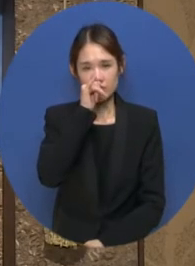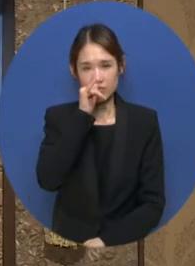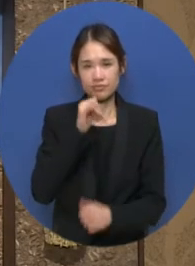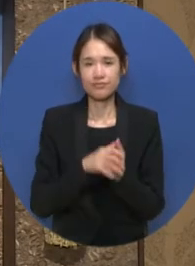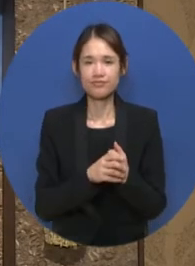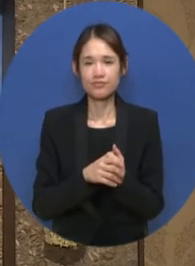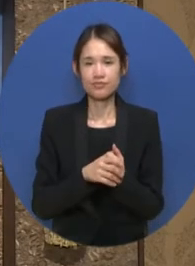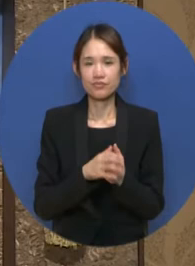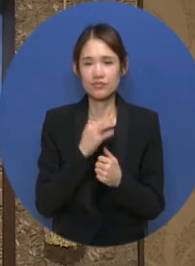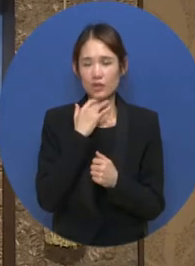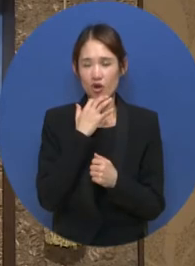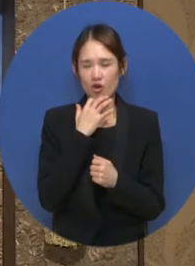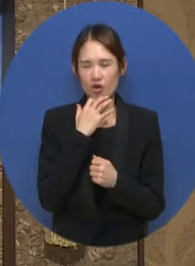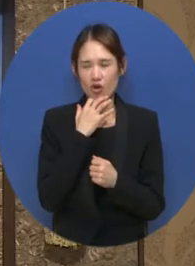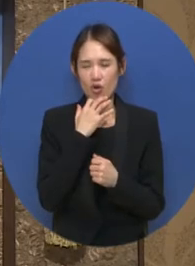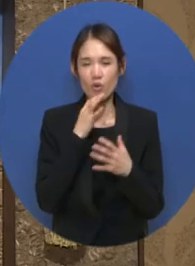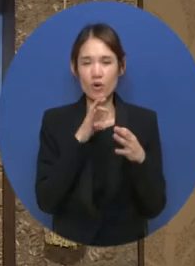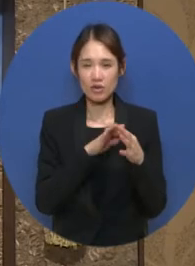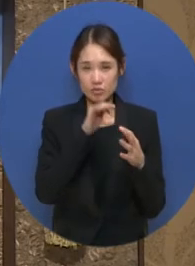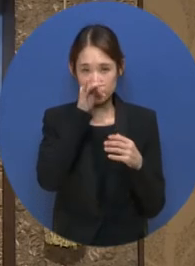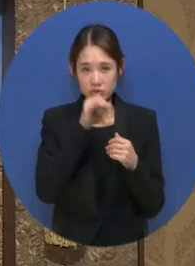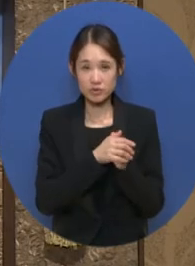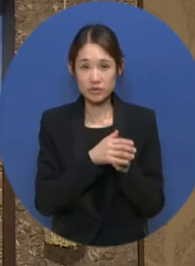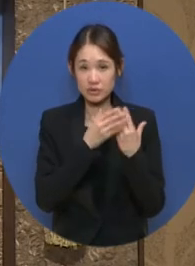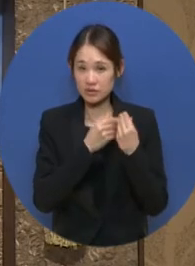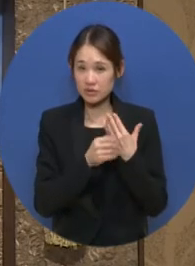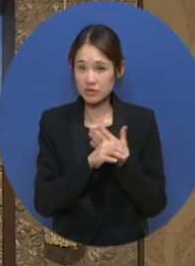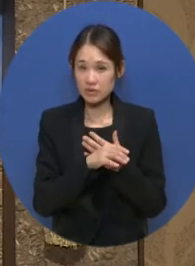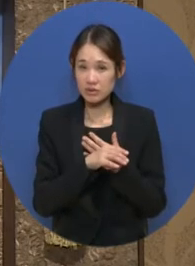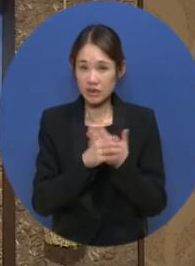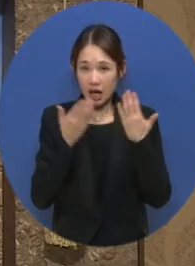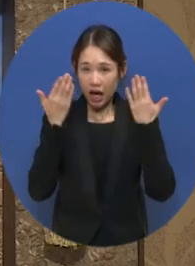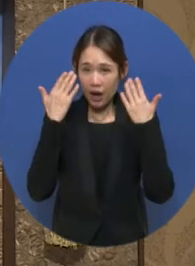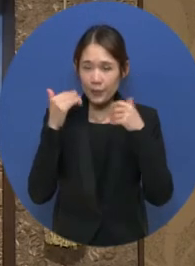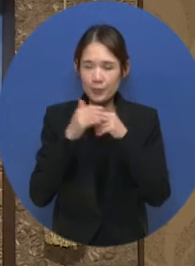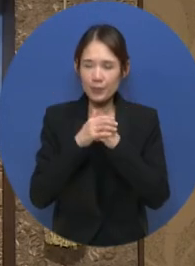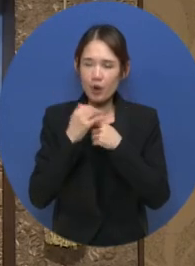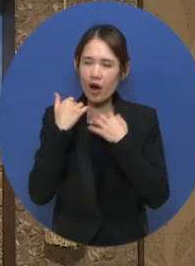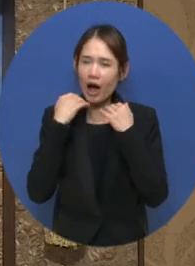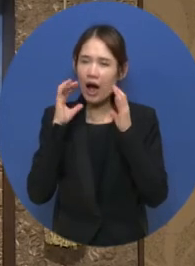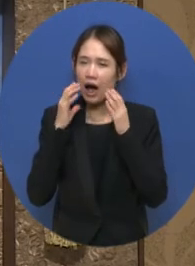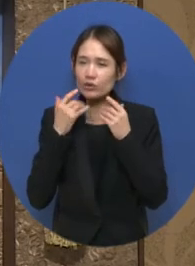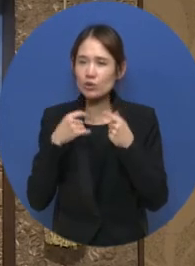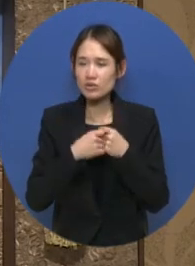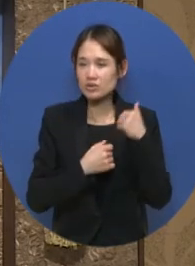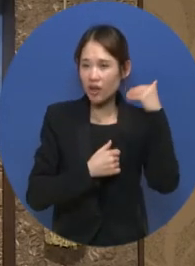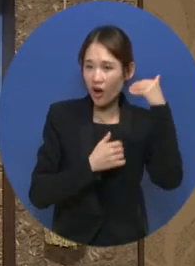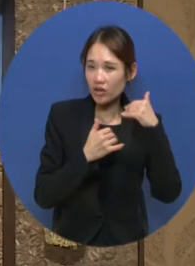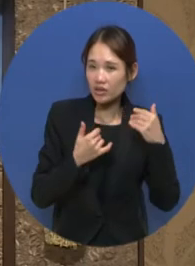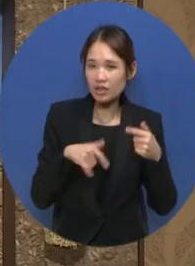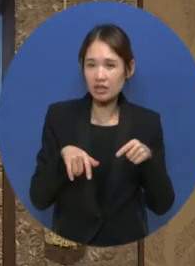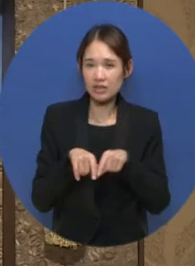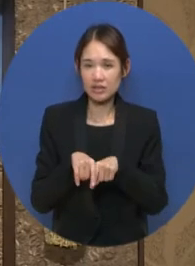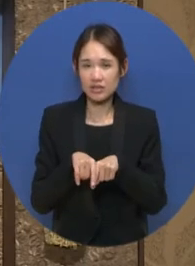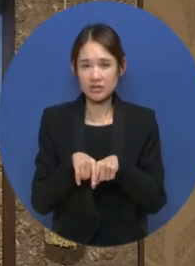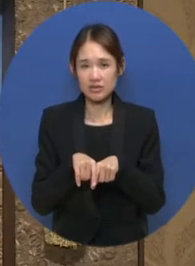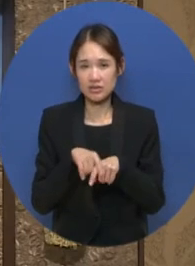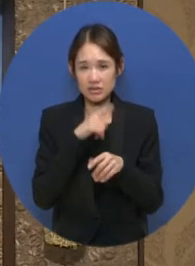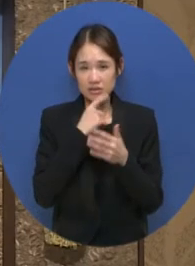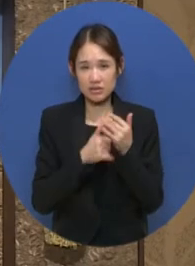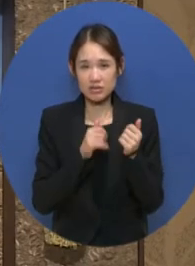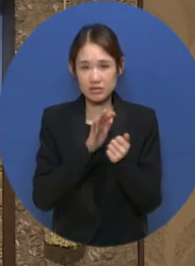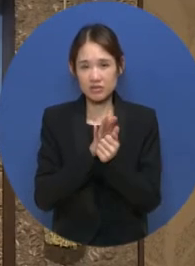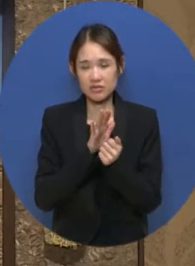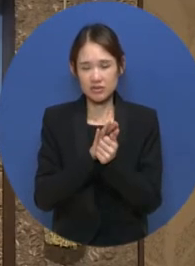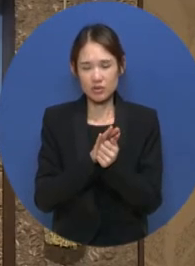이제 또 연령의 문제도 있고요 예를 들면 이제 향 연기 아동을 성인들이 를 같이 높이 자들을 같이 또 지원을